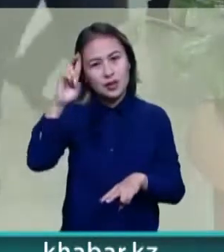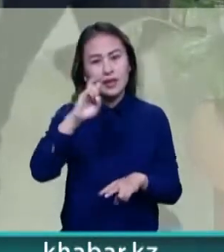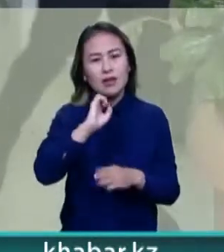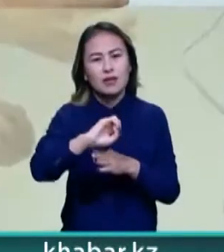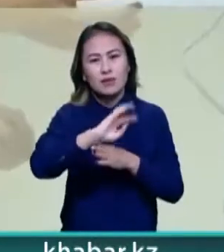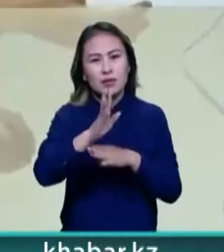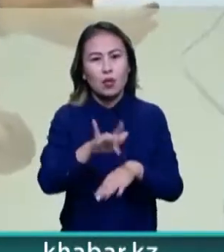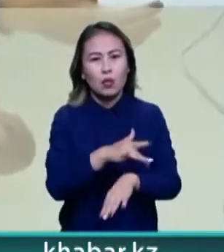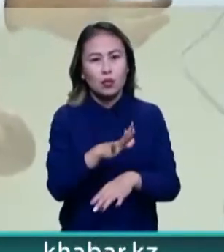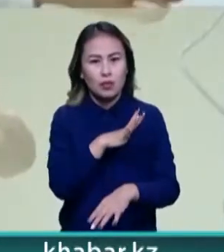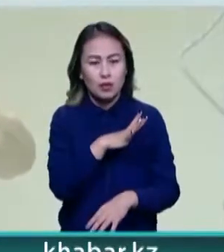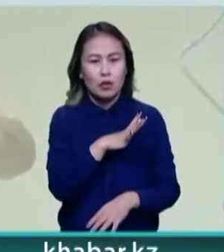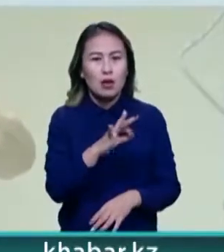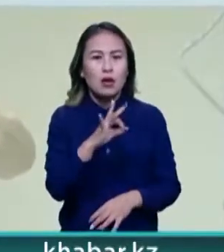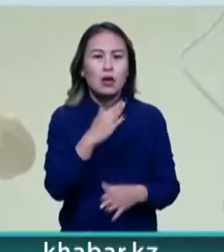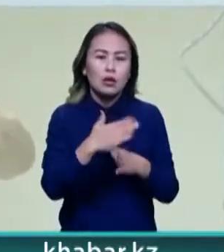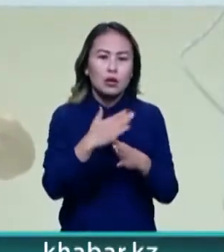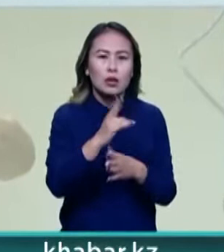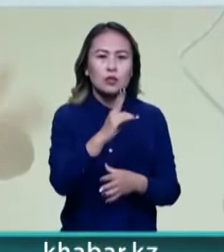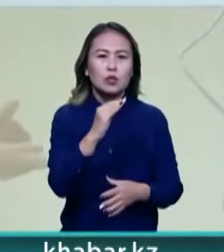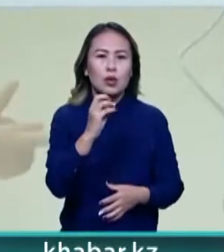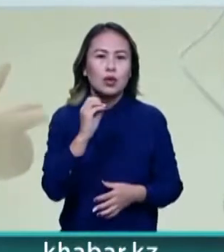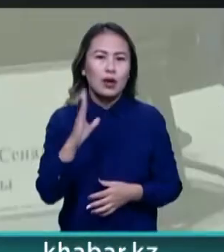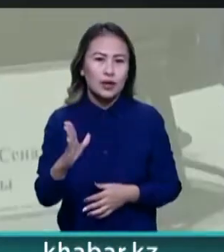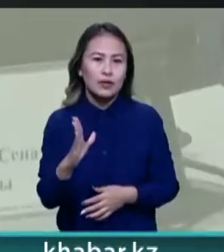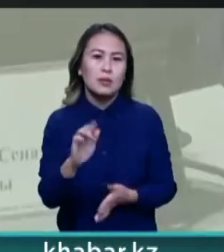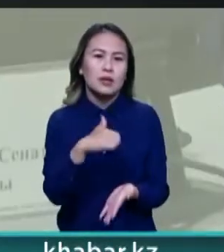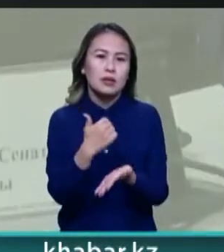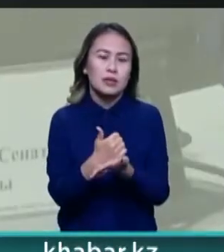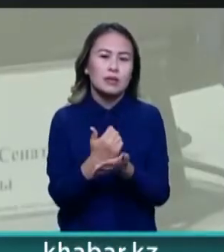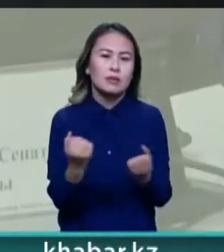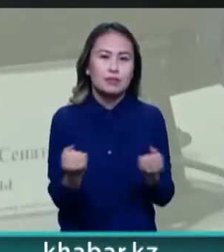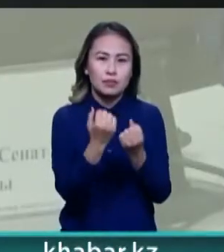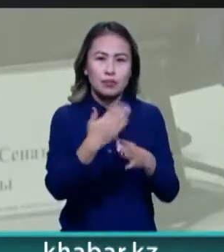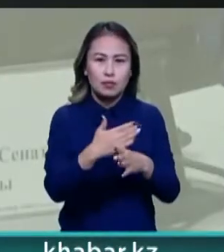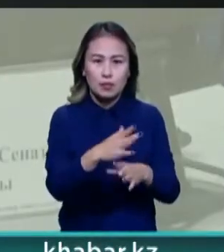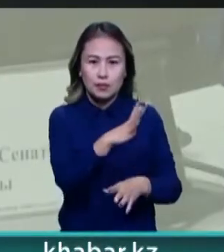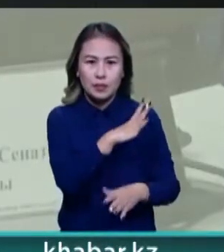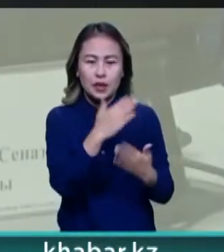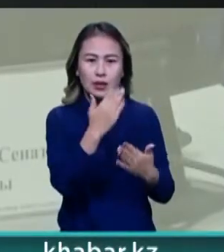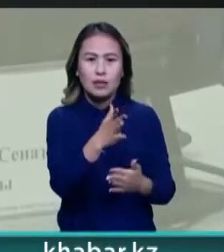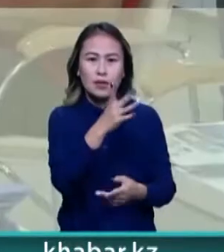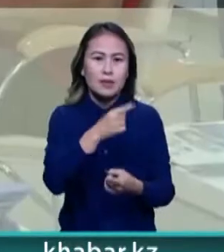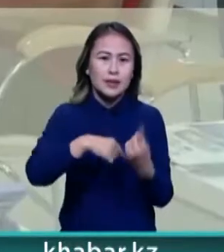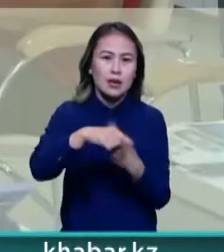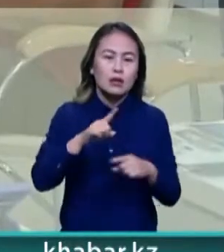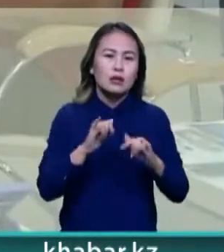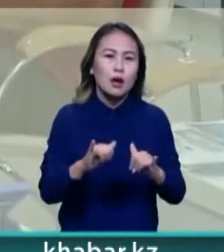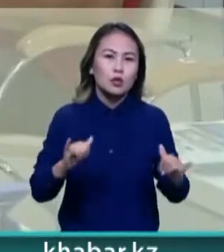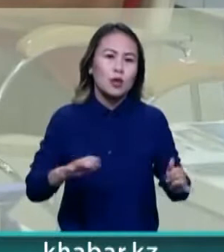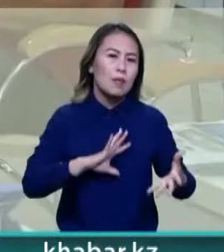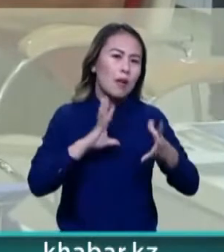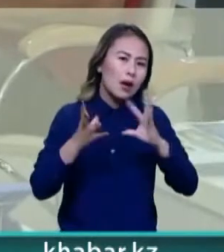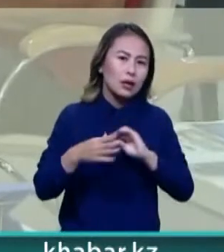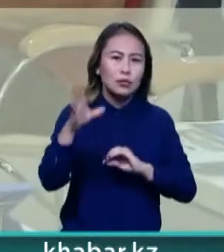үкімет сервисін іске қосты. Бұл жоба Қасым Жомарт Тоқаевтың бастамасымен қолға алынды. Бірыңғай кеңседе бизнесті дамыту